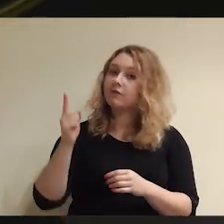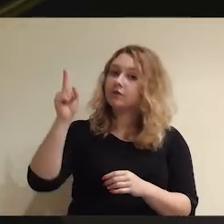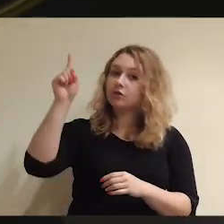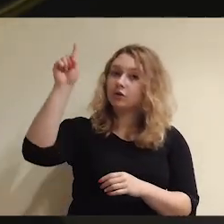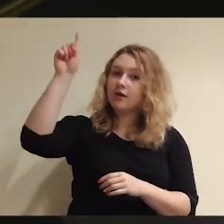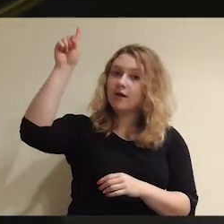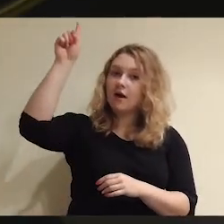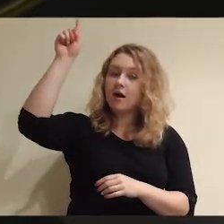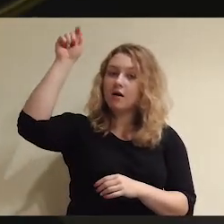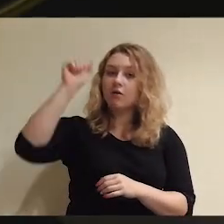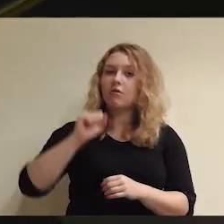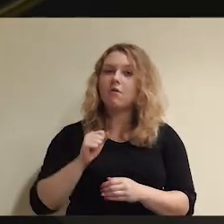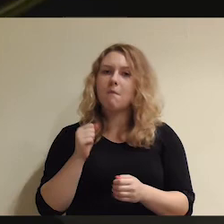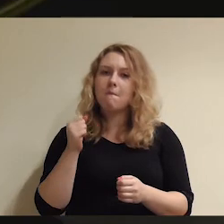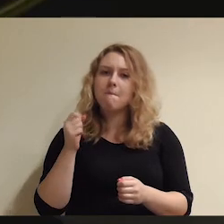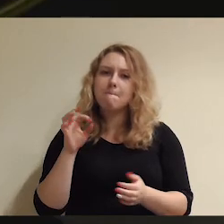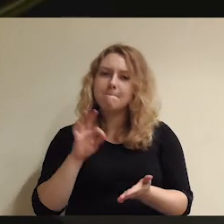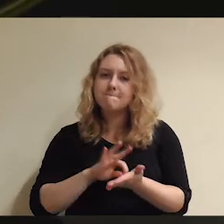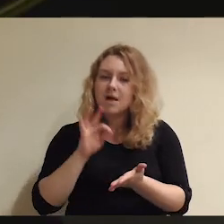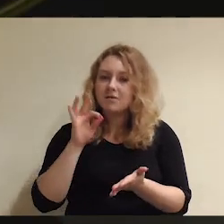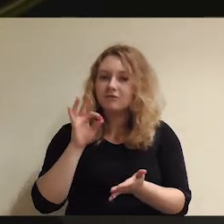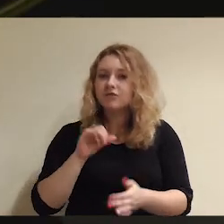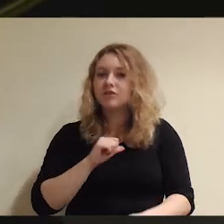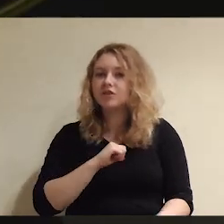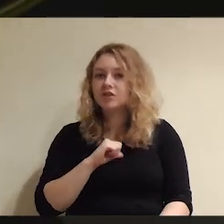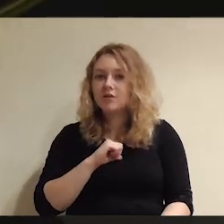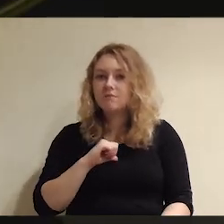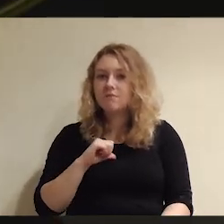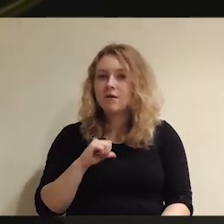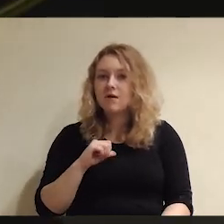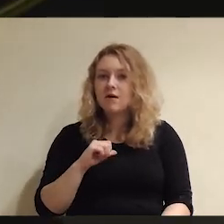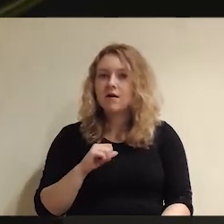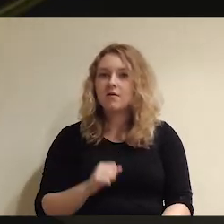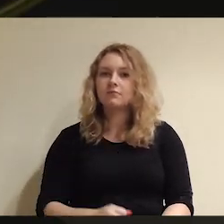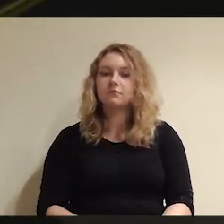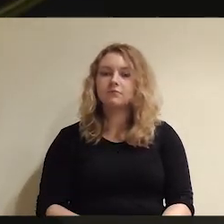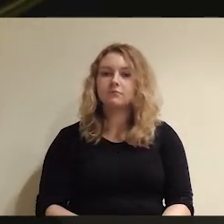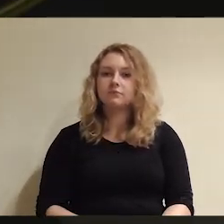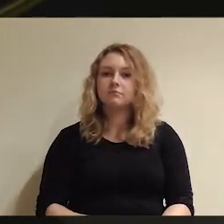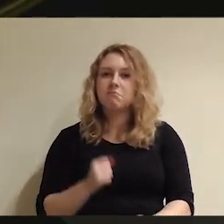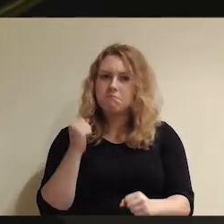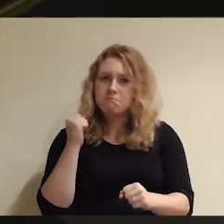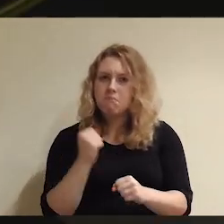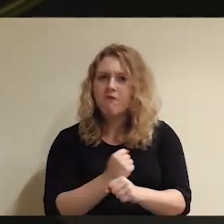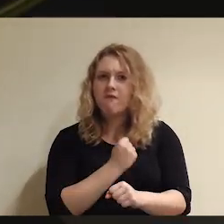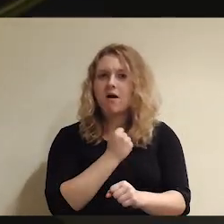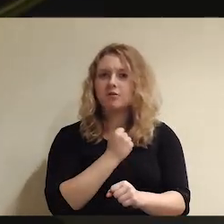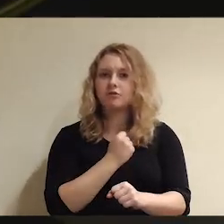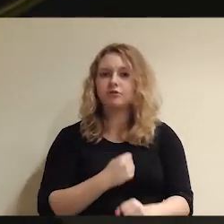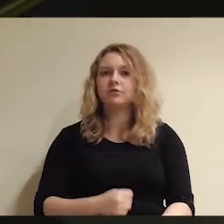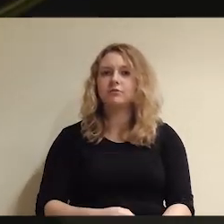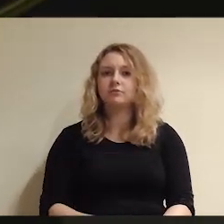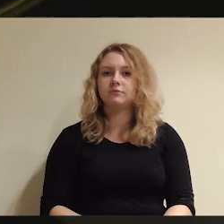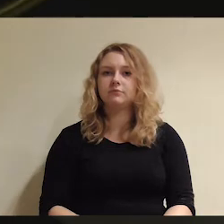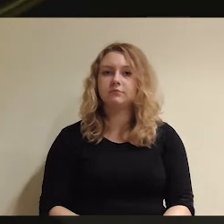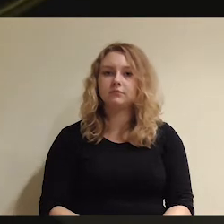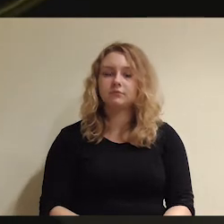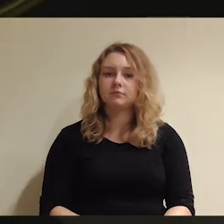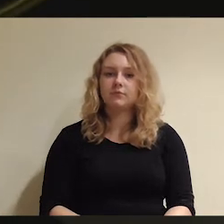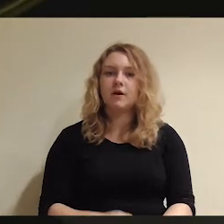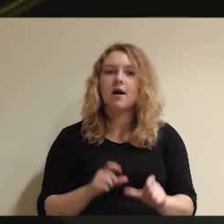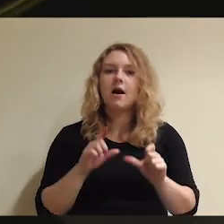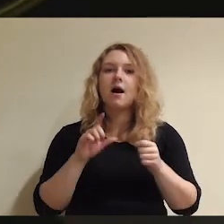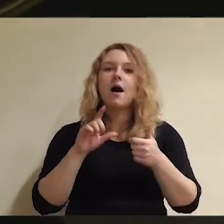Człowieka wysokiego, pewnego siebie, stanowczego,